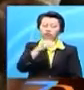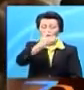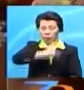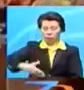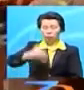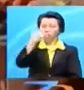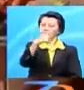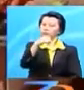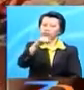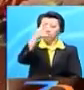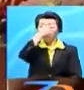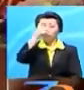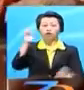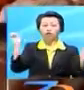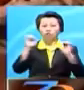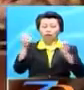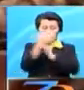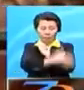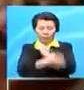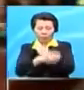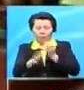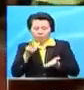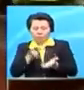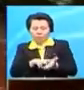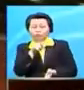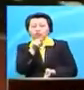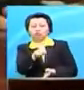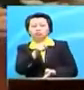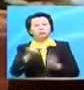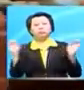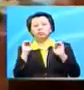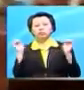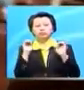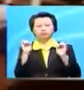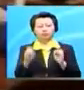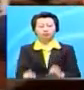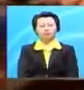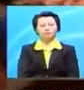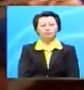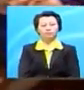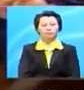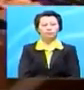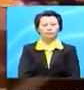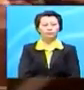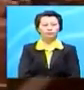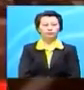umrah kerana tiada negara yang mengiktiraf kewarganegaraan mereka.